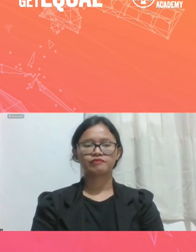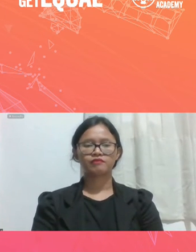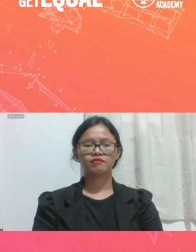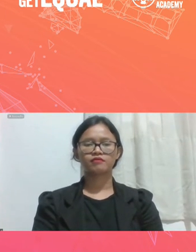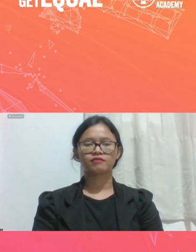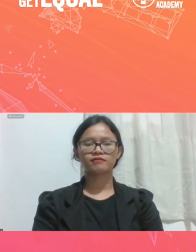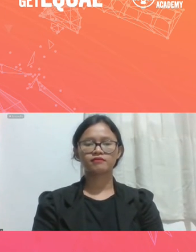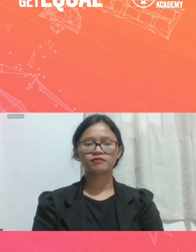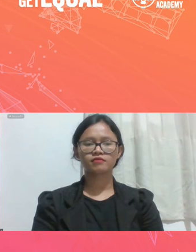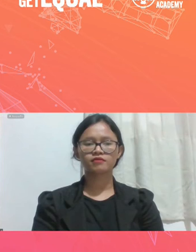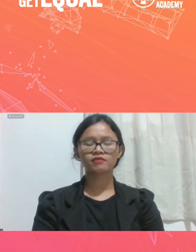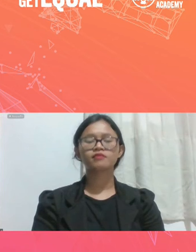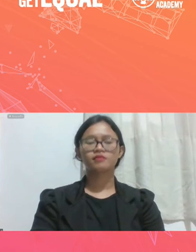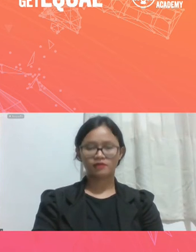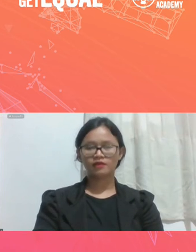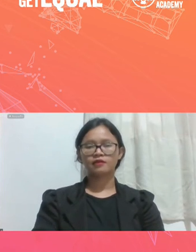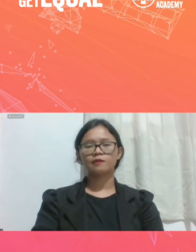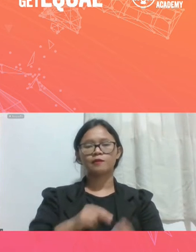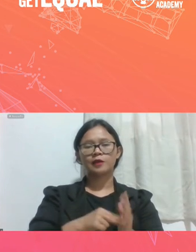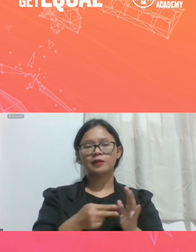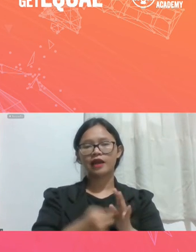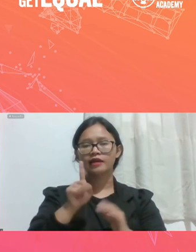menyusun yang namanya RU Perlindungan Data Pribadi,